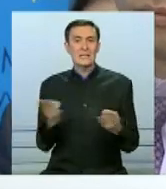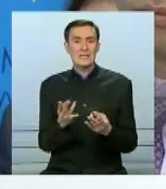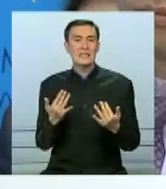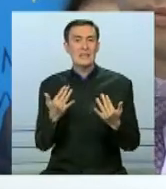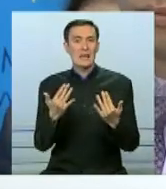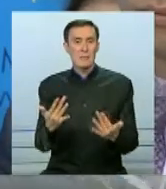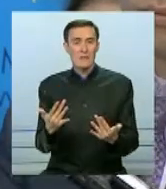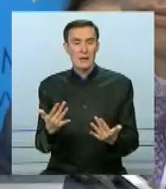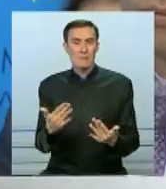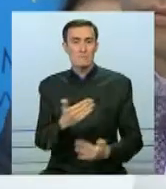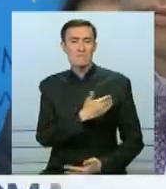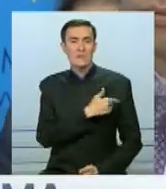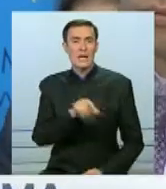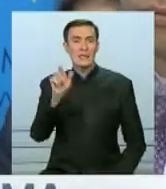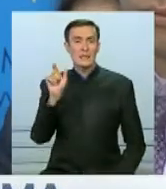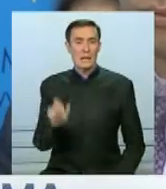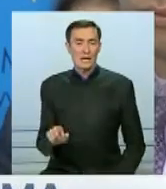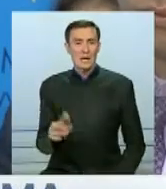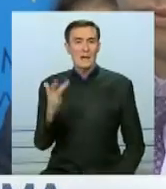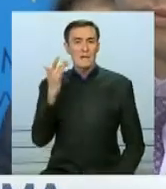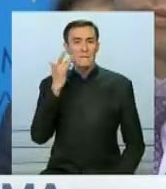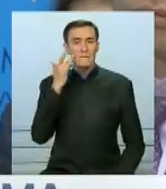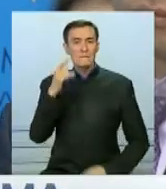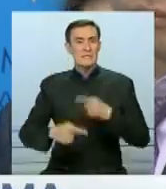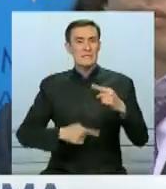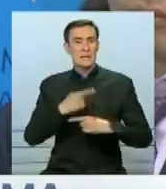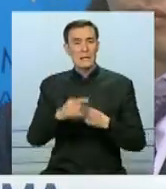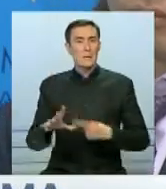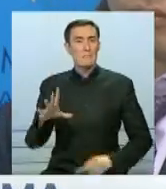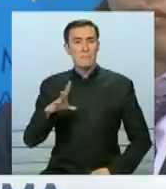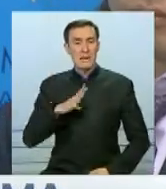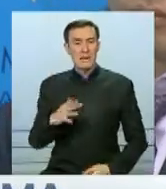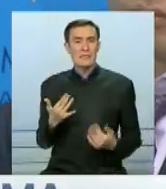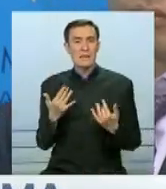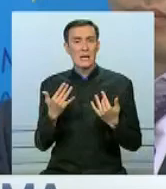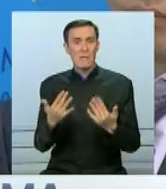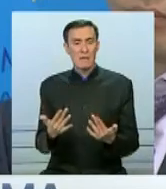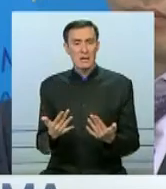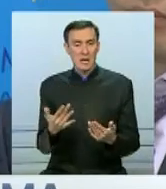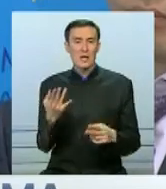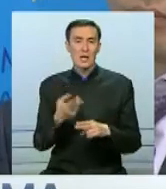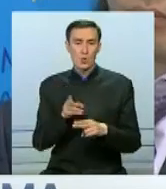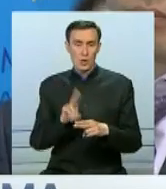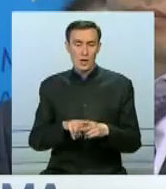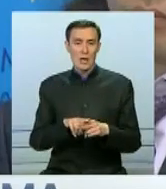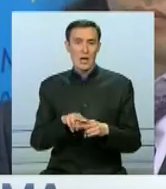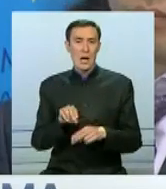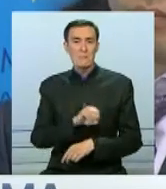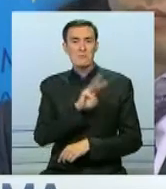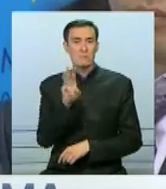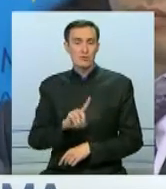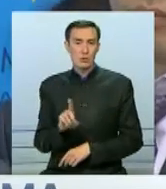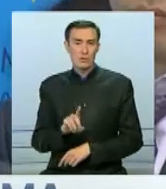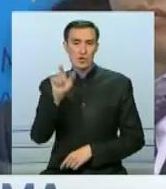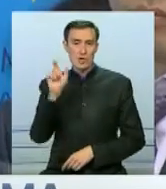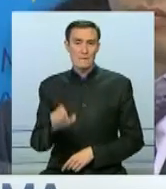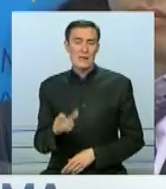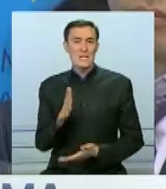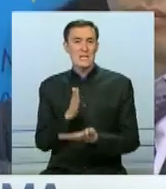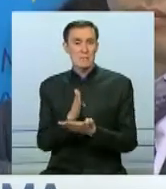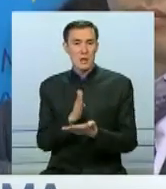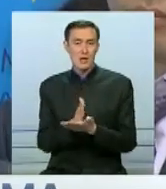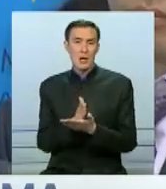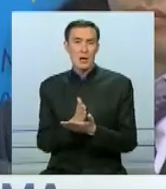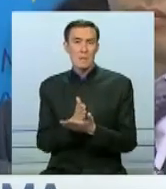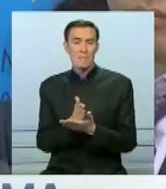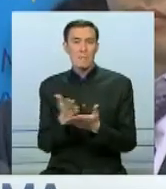кандидатам. Например, всегда были какие-то требования, обеспечивающие, чтобы человек имел какую-то поддержку